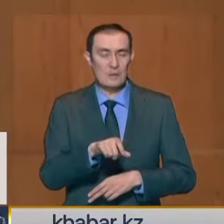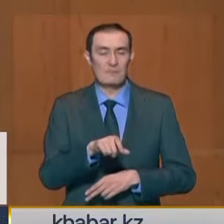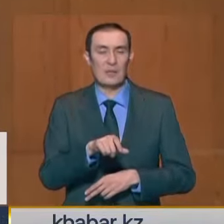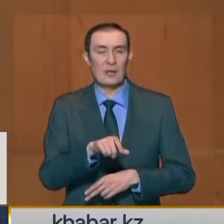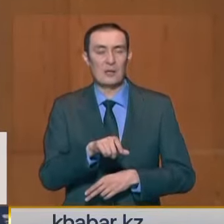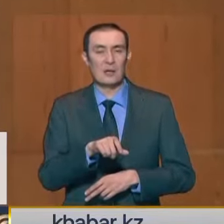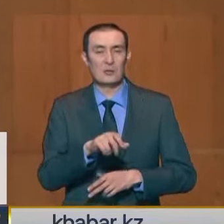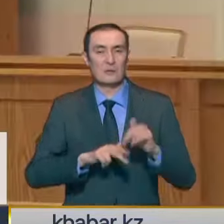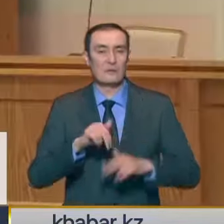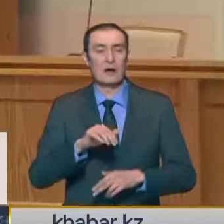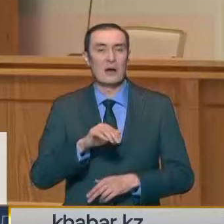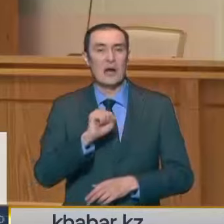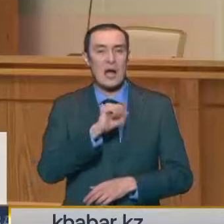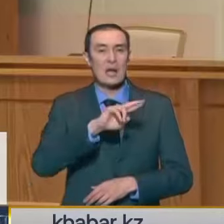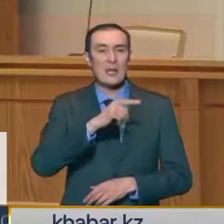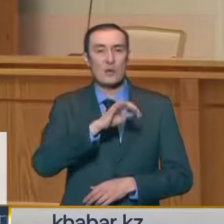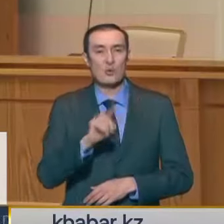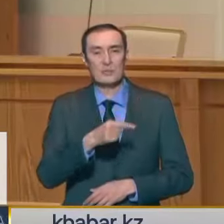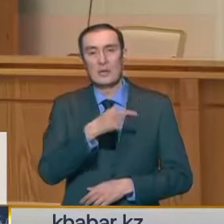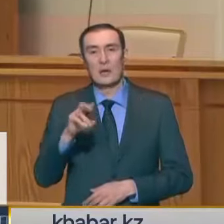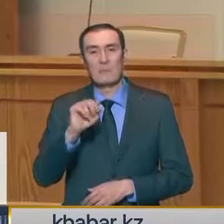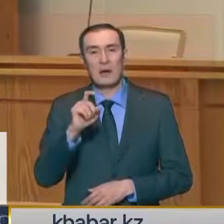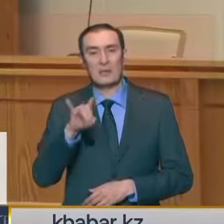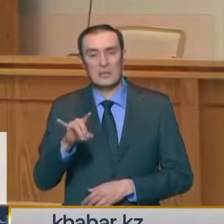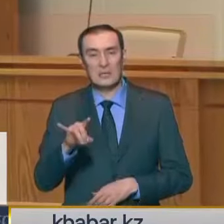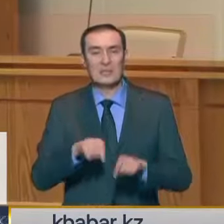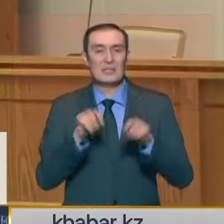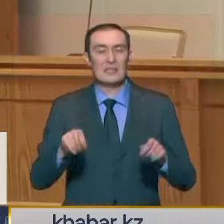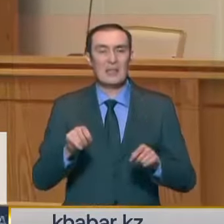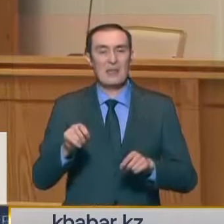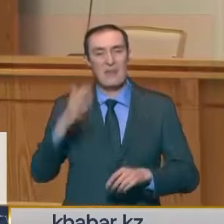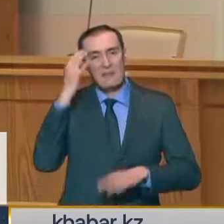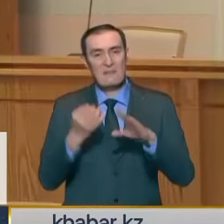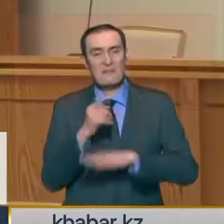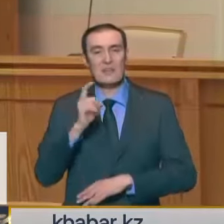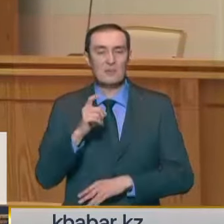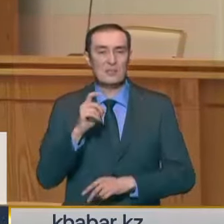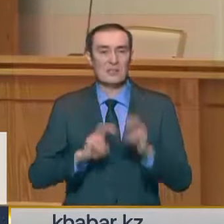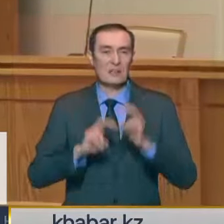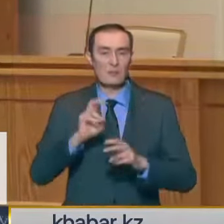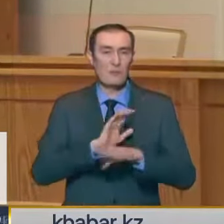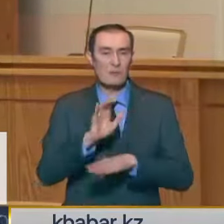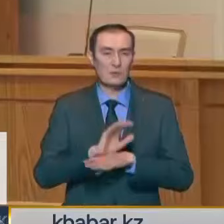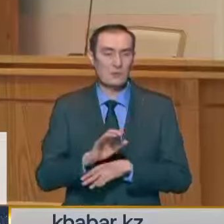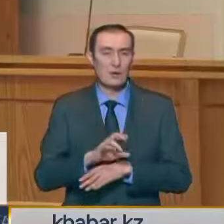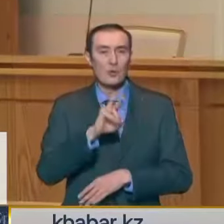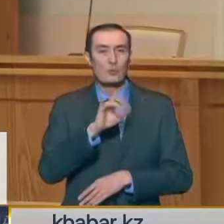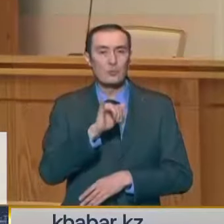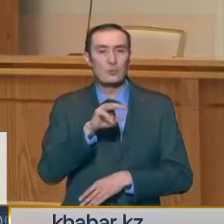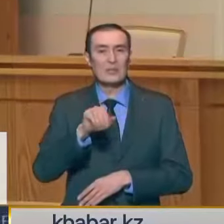ветки агос Бахты и создание нескольких нефтехимических комплексов завода по производству буено